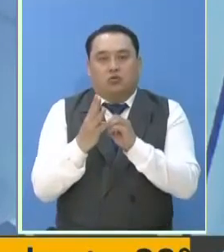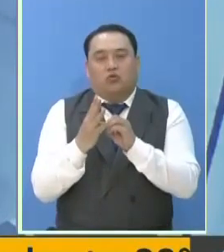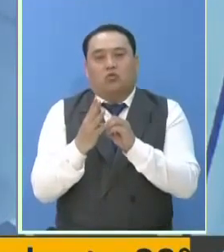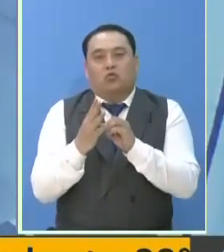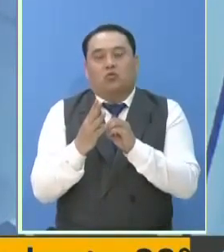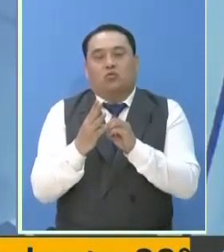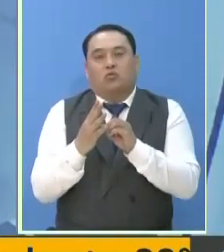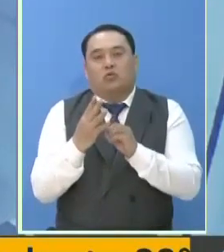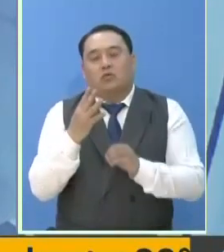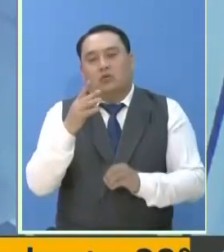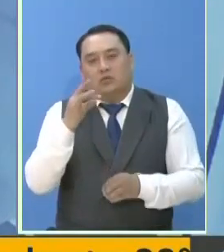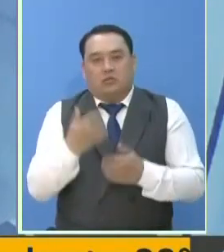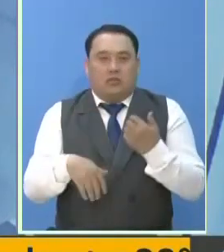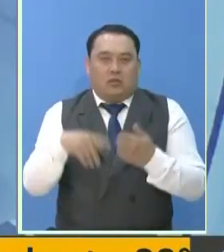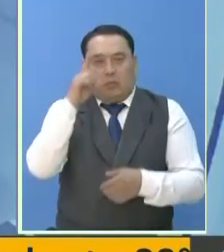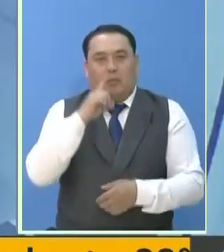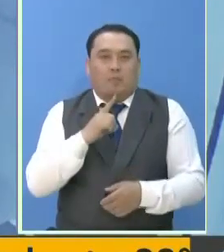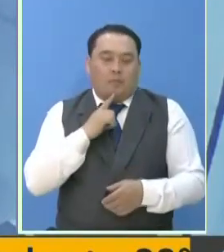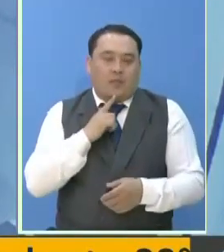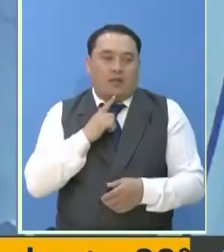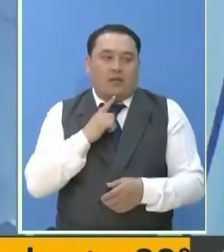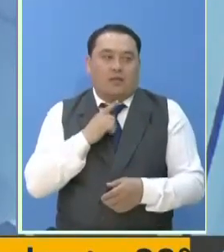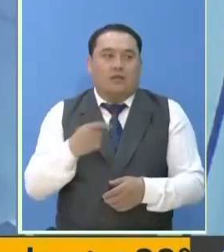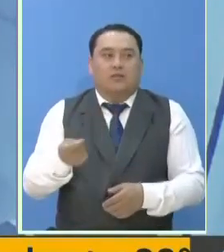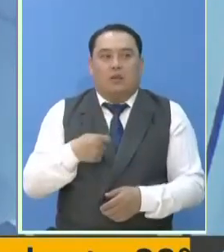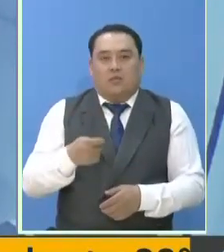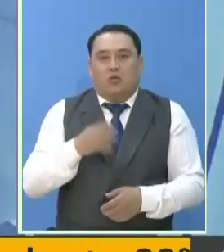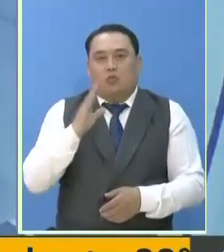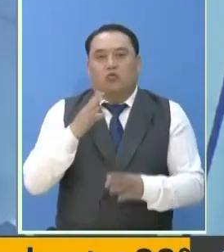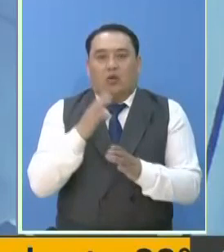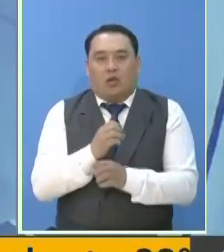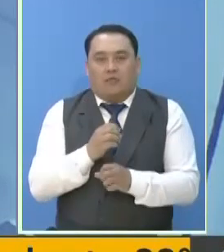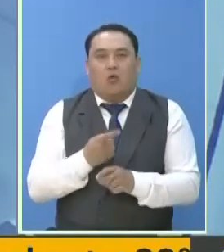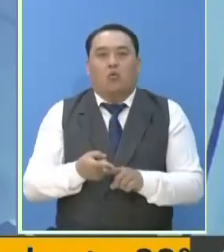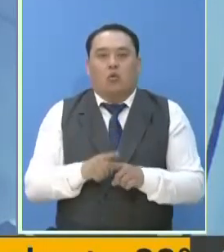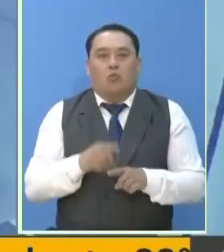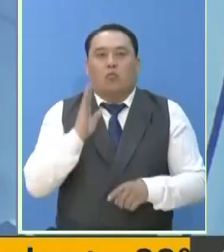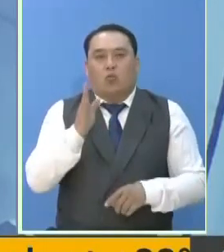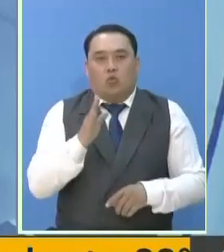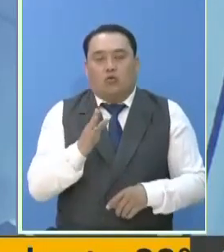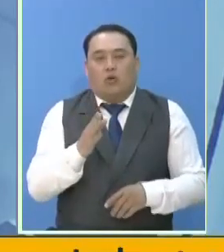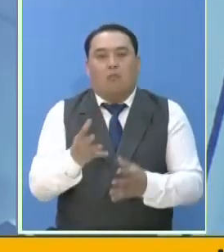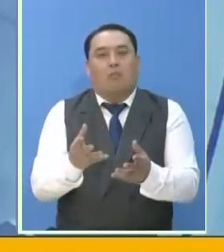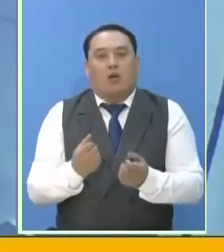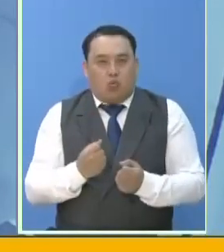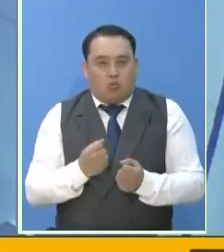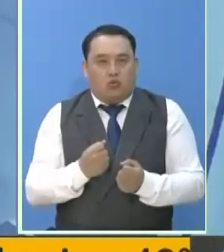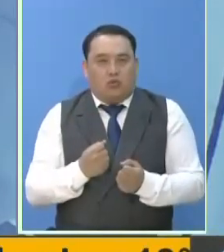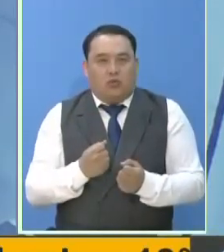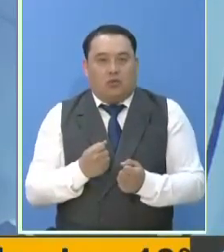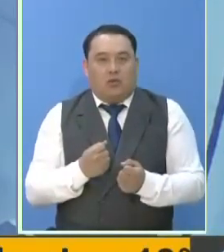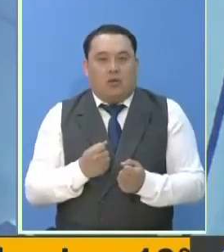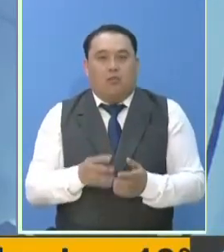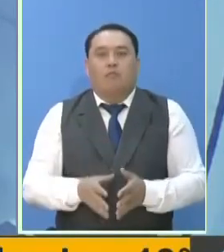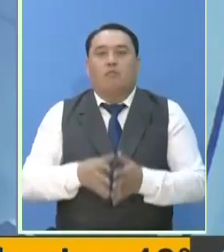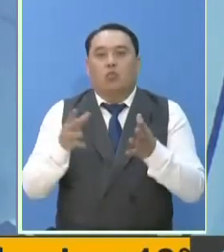среднемесячных заработных плат. Это вот то, что компенсация, если все-таки он будет сокращен. Но в то же время, даже если он эту компенсацию получит, то